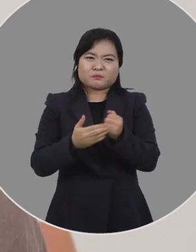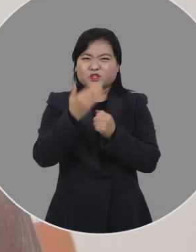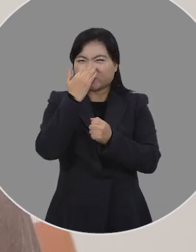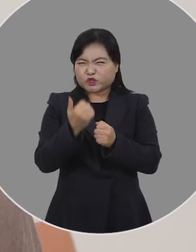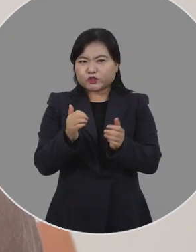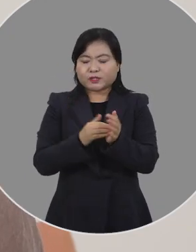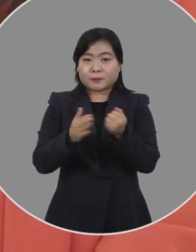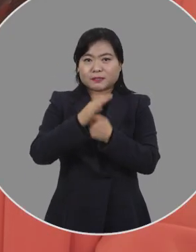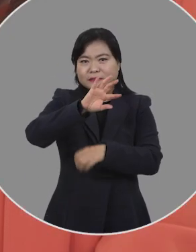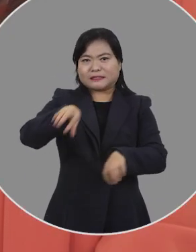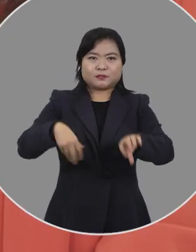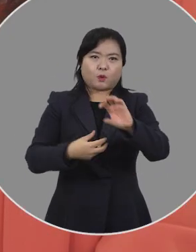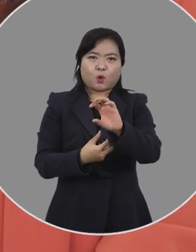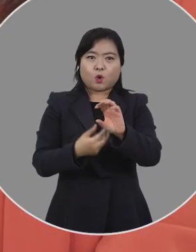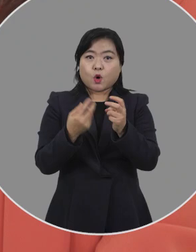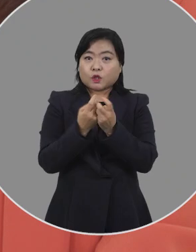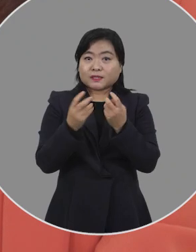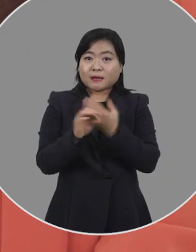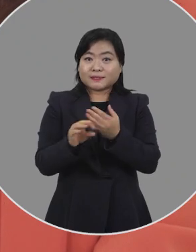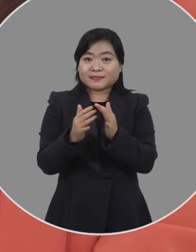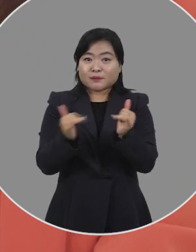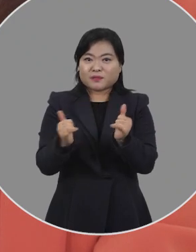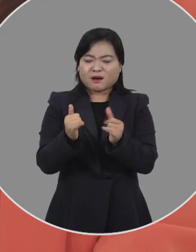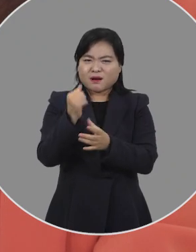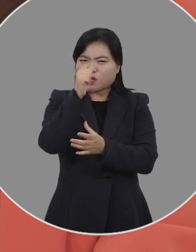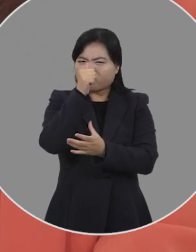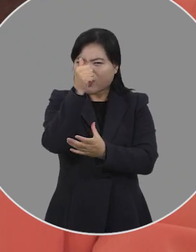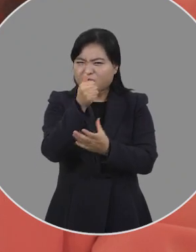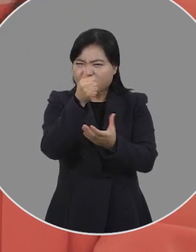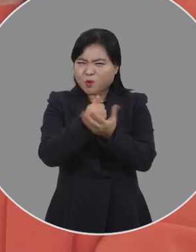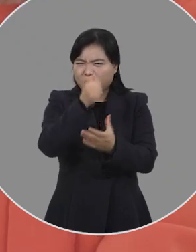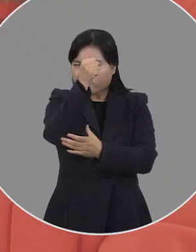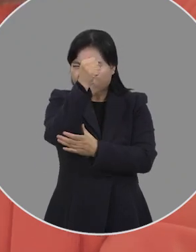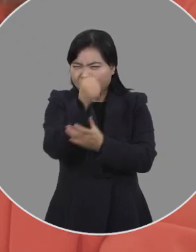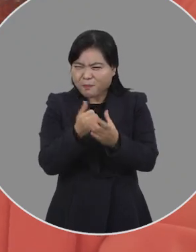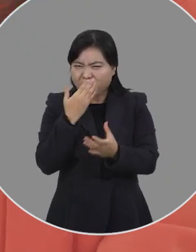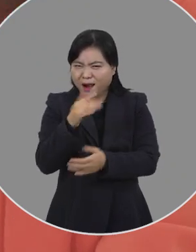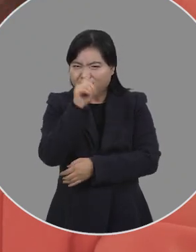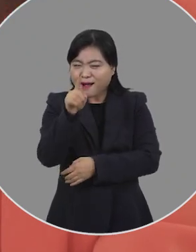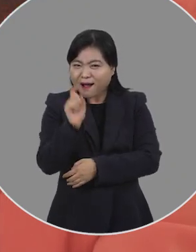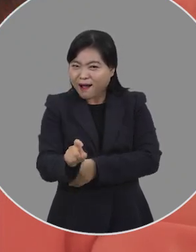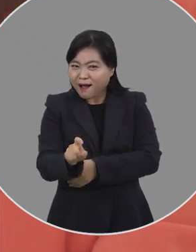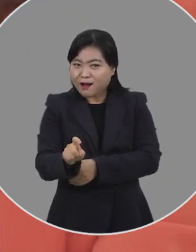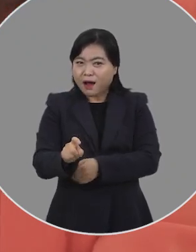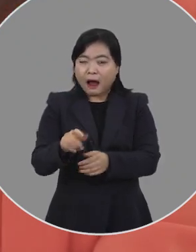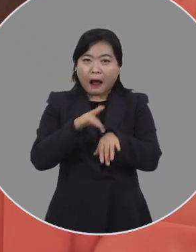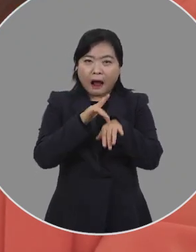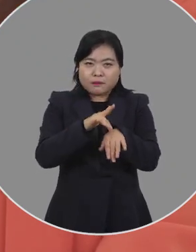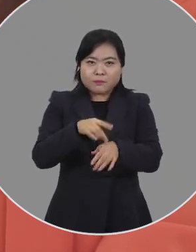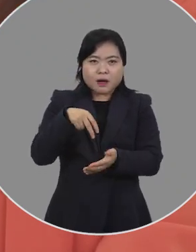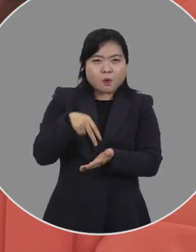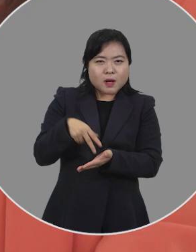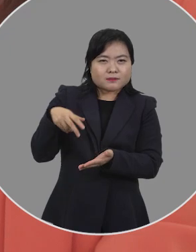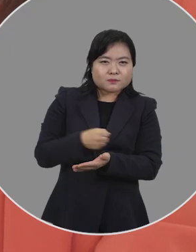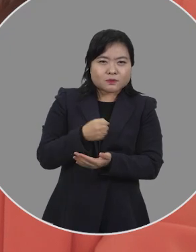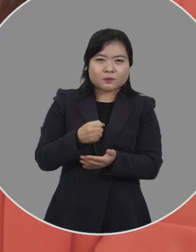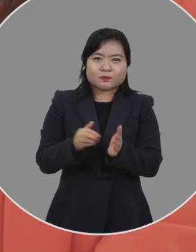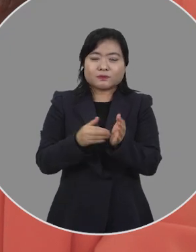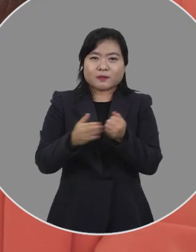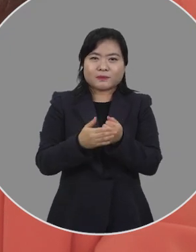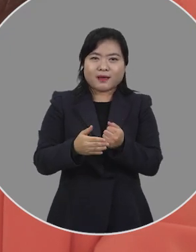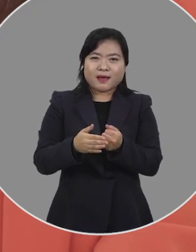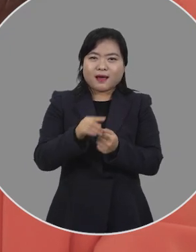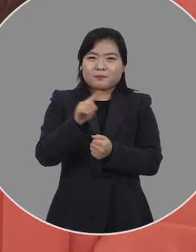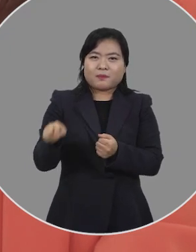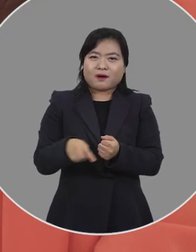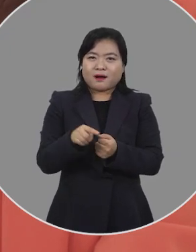그래서 어떻게 하면 사람들을 타락시킬 수 있을까? 그걸 이제 악마의 관점에서. 그래서 시니어 악마가